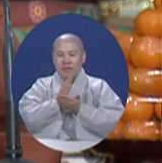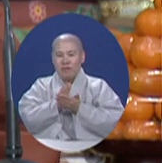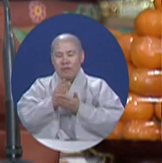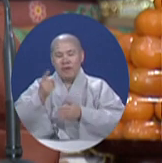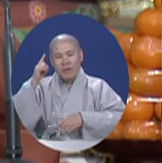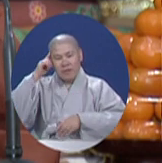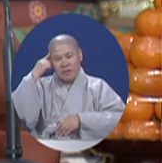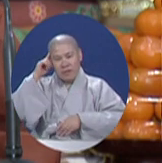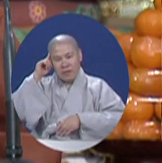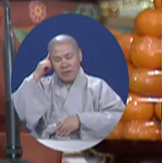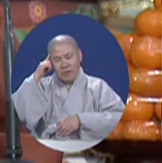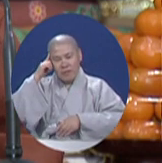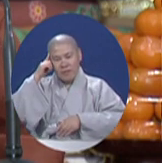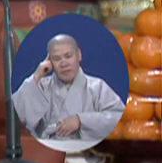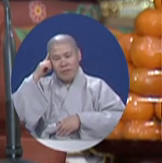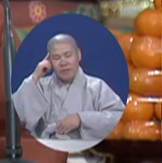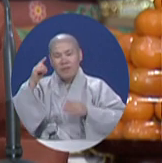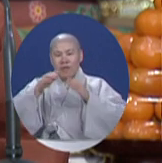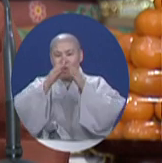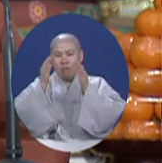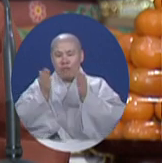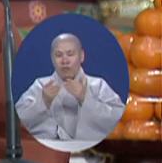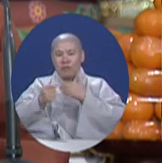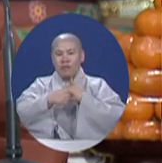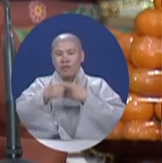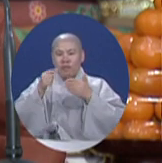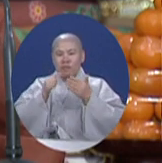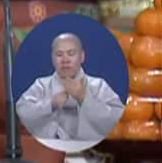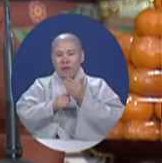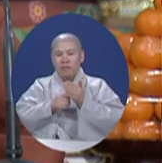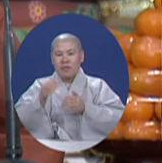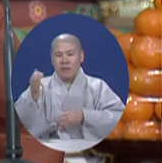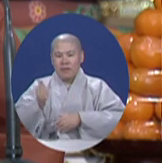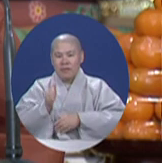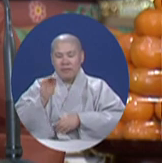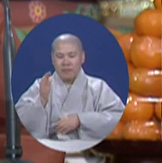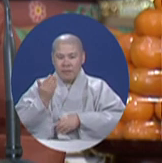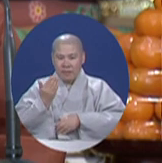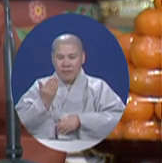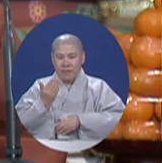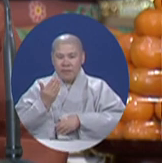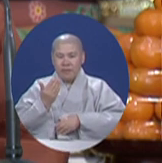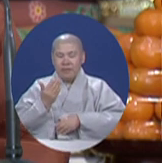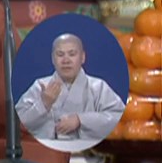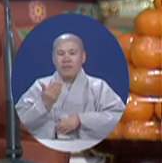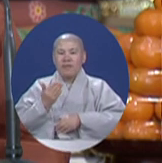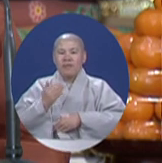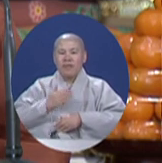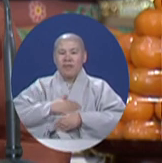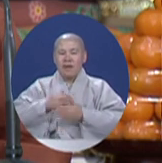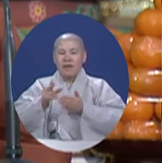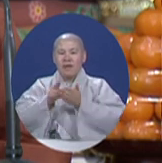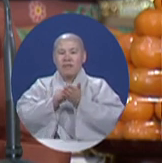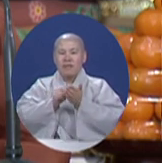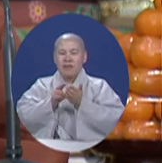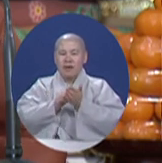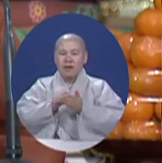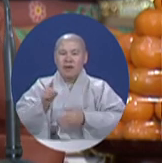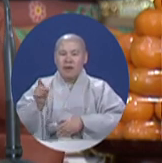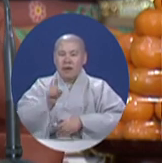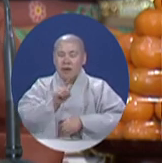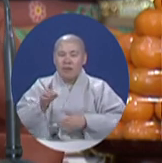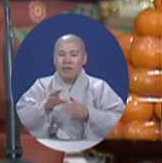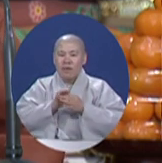온갖 견해는 전부 이게 마음을 일으키는 건데 그건 내 문제하고 아무